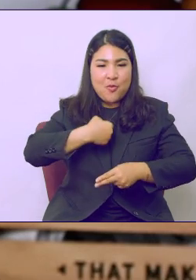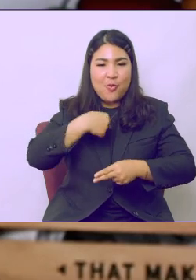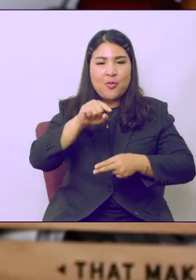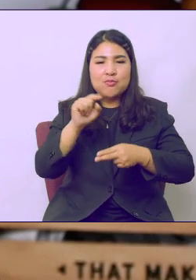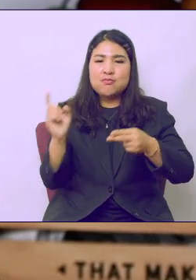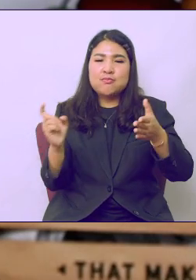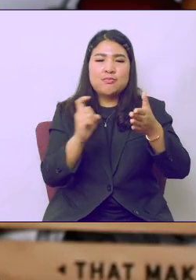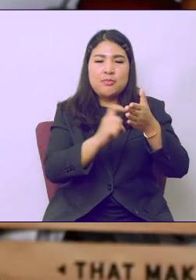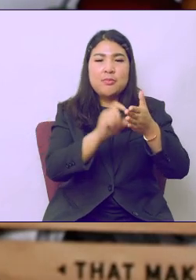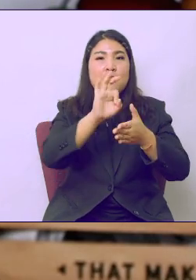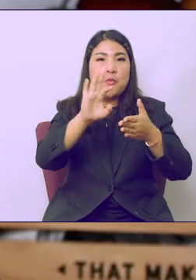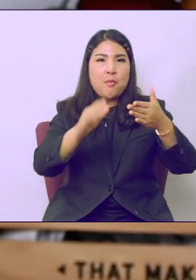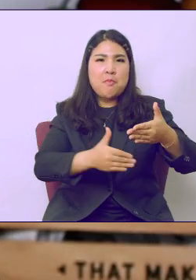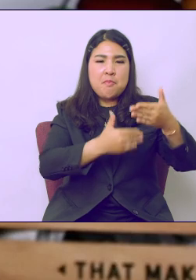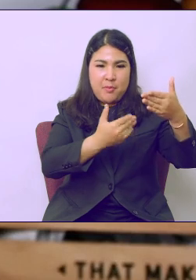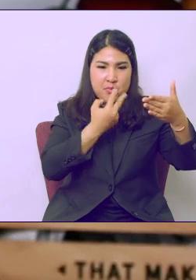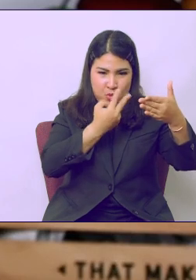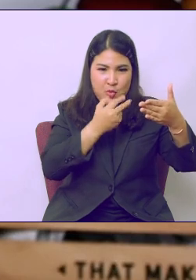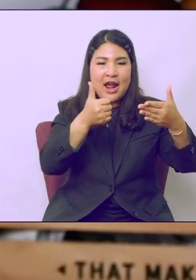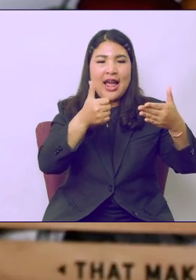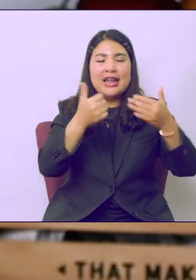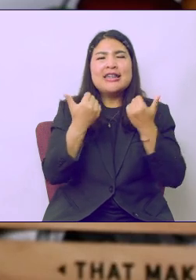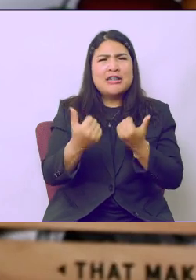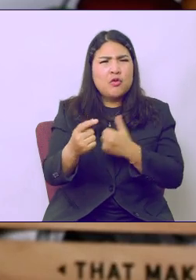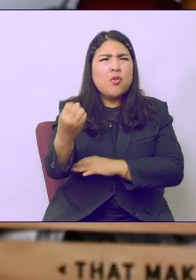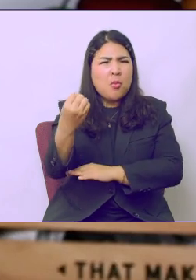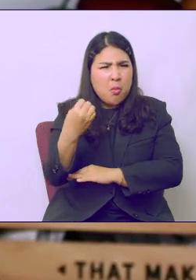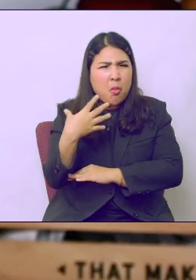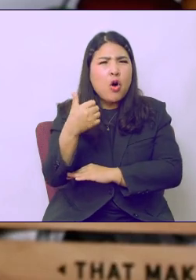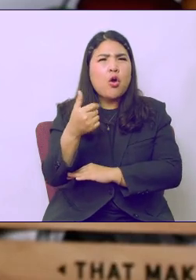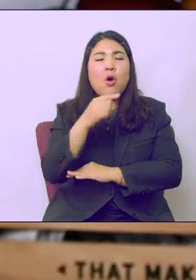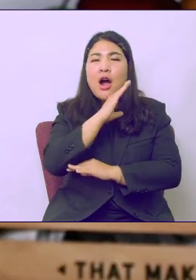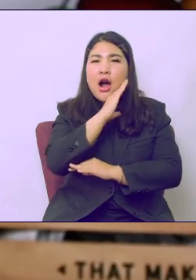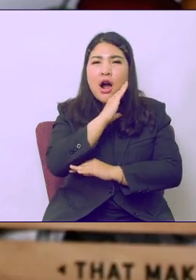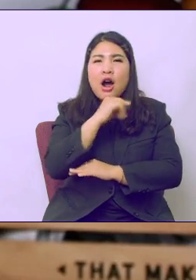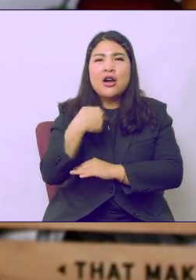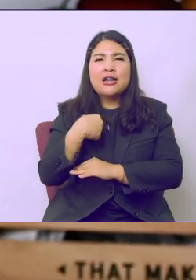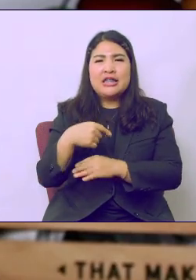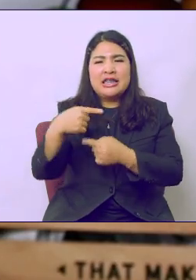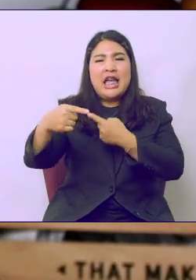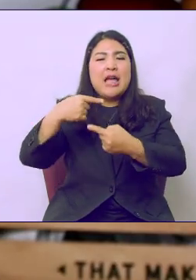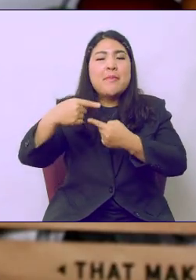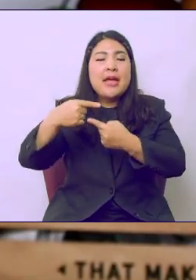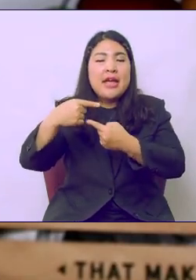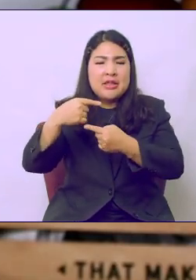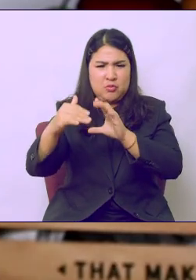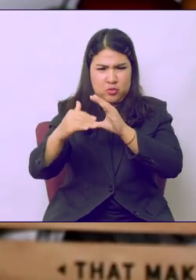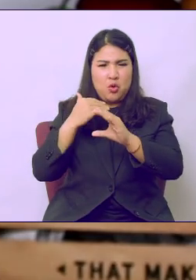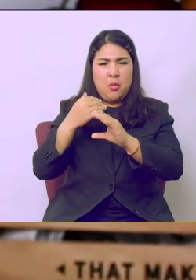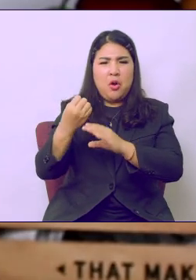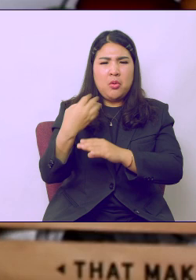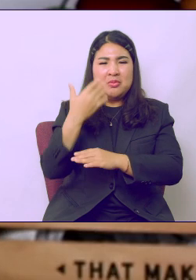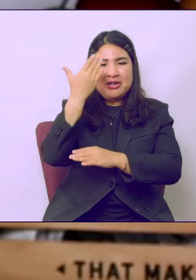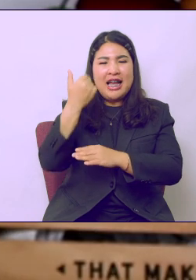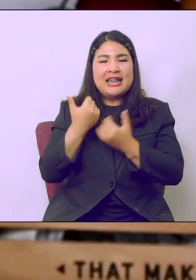Facebookเหมือนกันแอดมาได้เลยแล้วก็บอกหน่อยนะครับพิมพ์บอกหน่อยMessageเวลาแอดมาบอกว่าจากจากงานนี้นะครับไม่